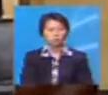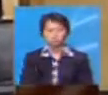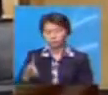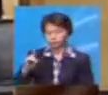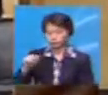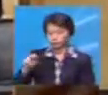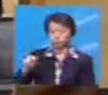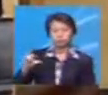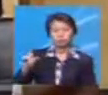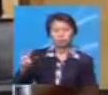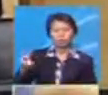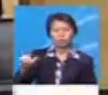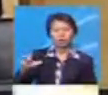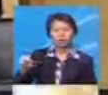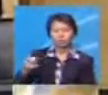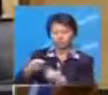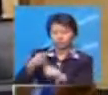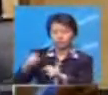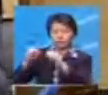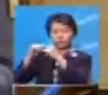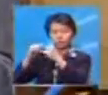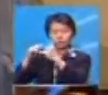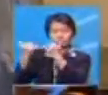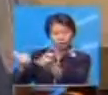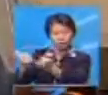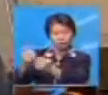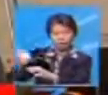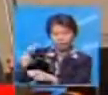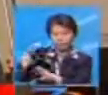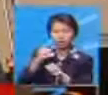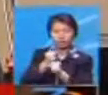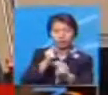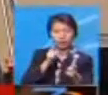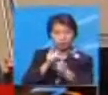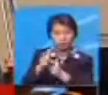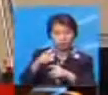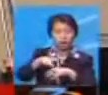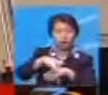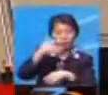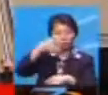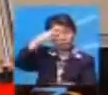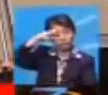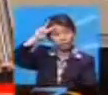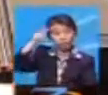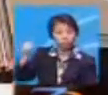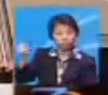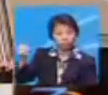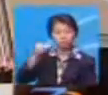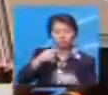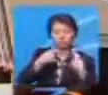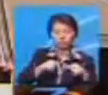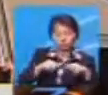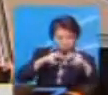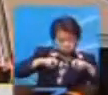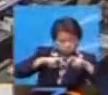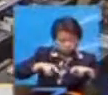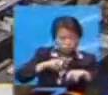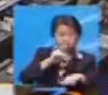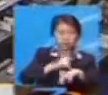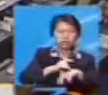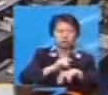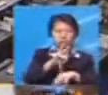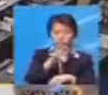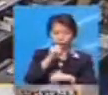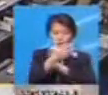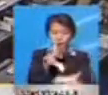Dengvaxia yang dikeluarkan syarikat farmasutikal Perancis mendapat kelulusan awal di Mexico baru-baru ini dan kini sedang diuji guna di